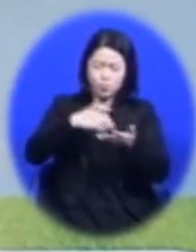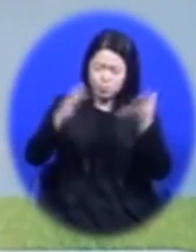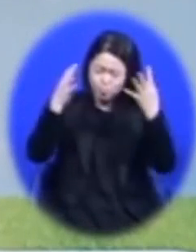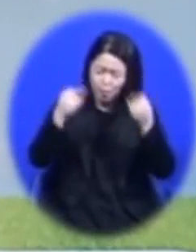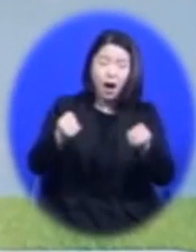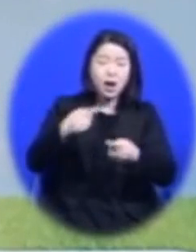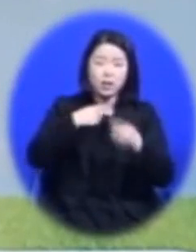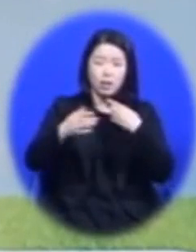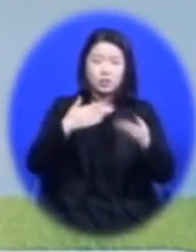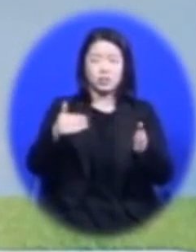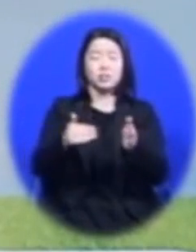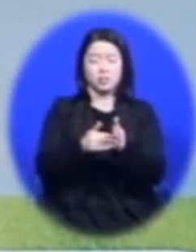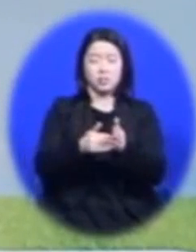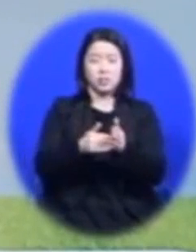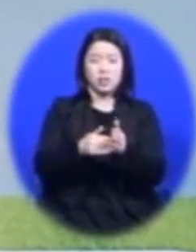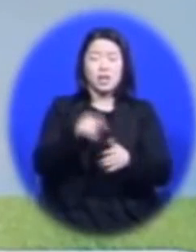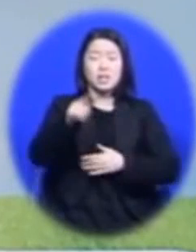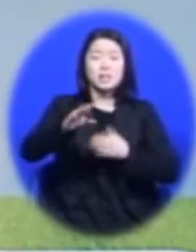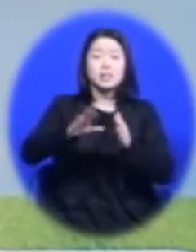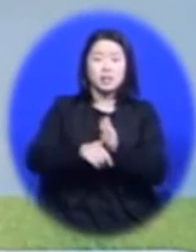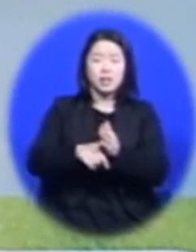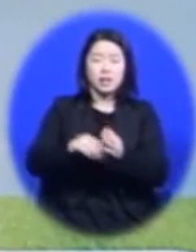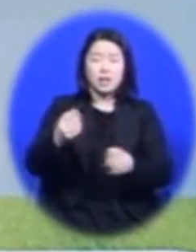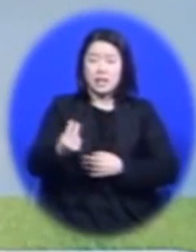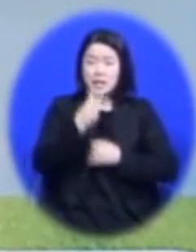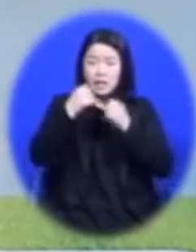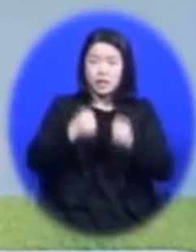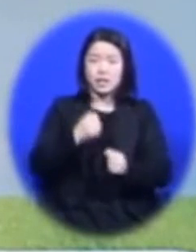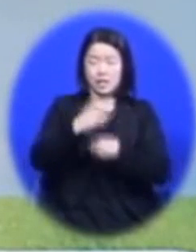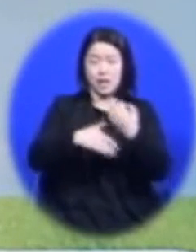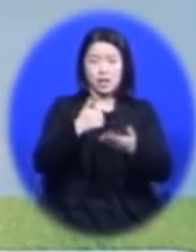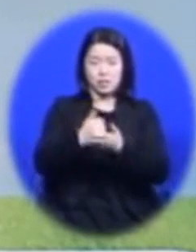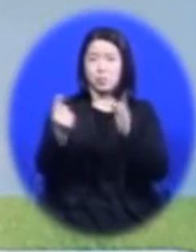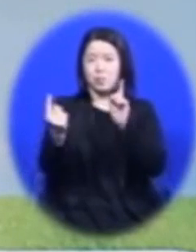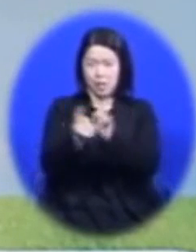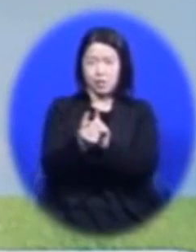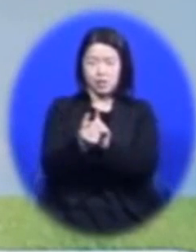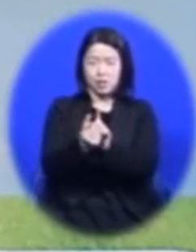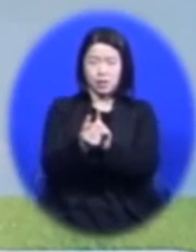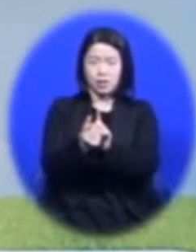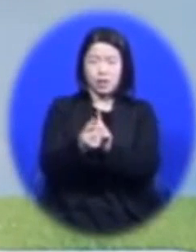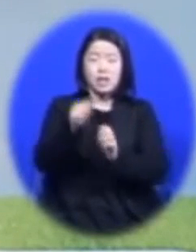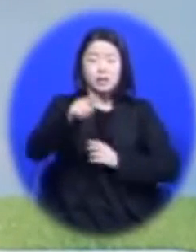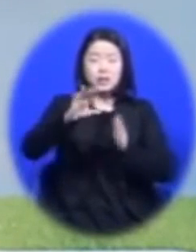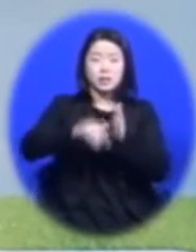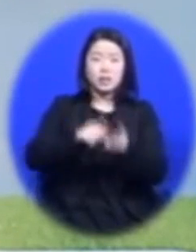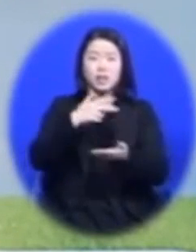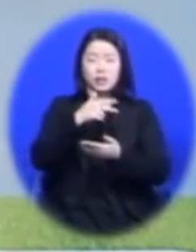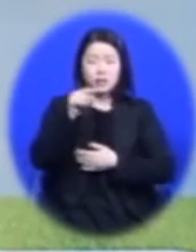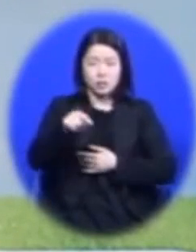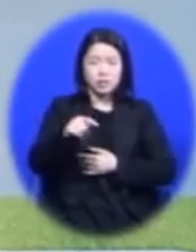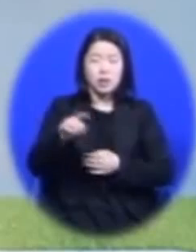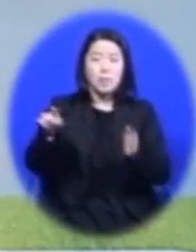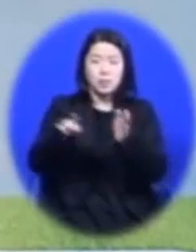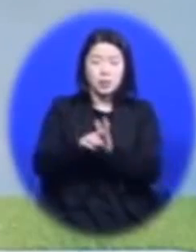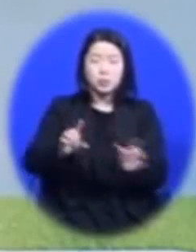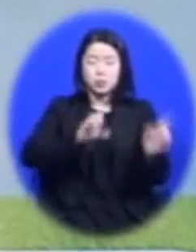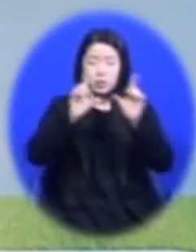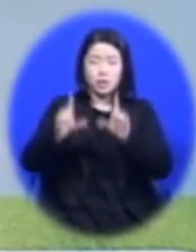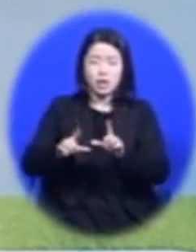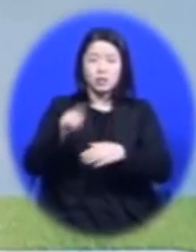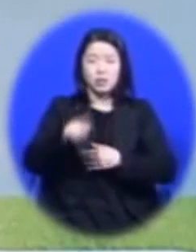겪었어요. 그때 살아계신 하나님을 만났어요. 그때 그는 믿음으로 사는 법을